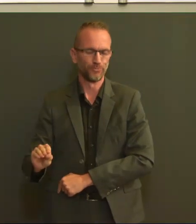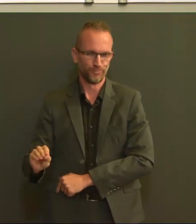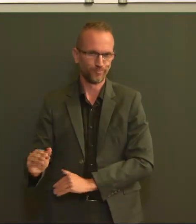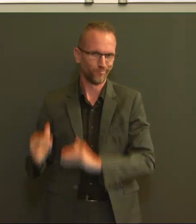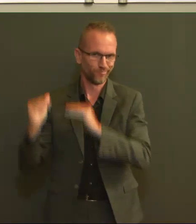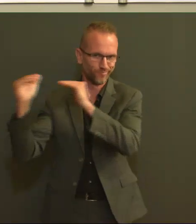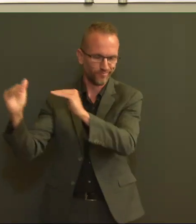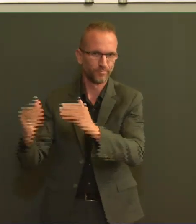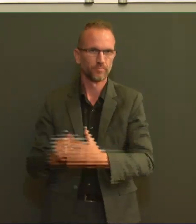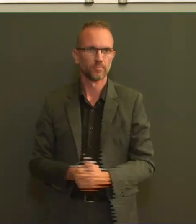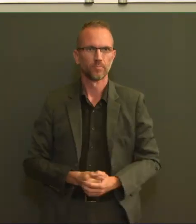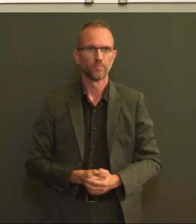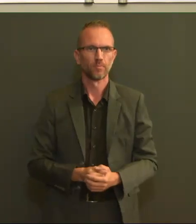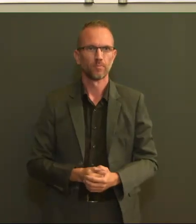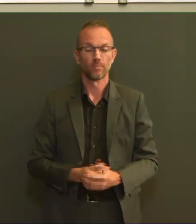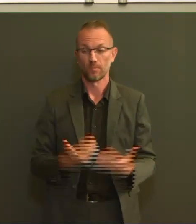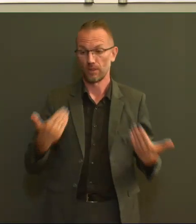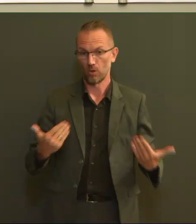2 par jour.